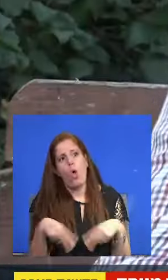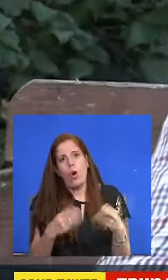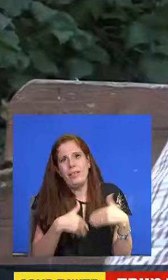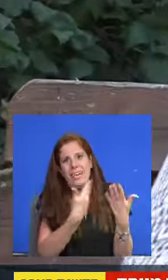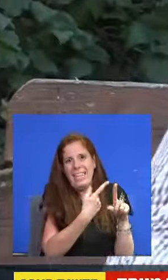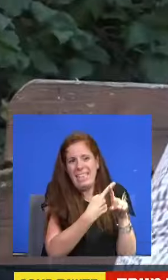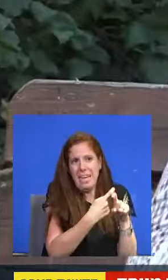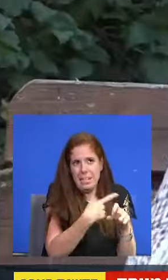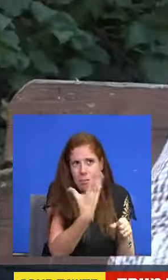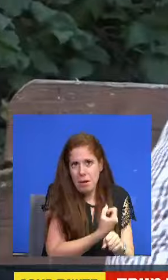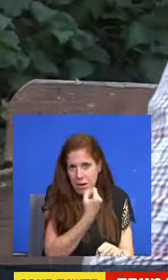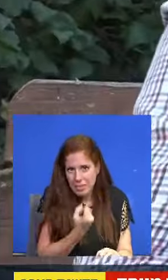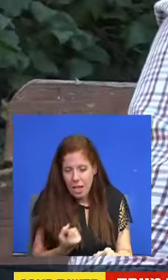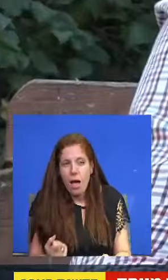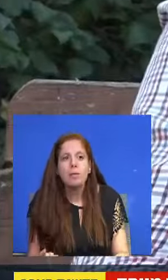Nazis nicht lassen.